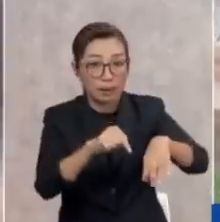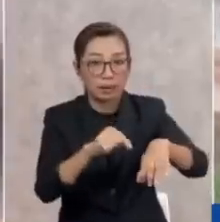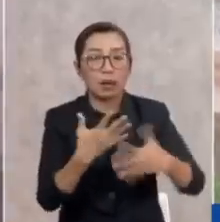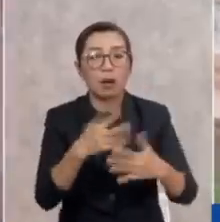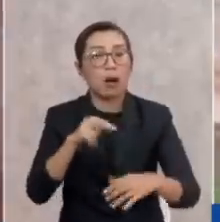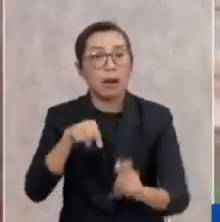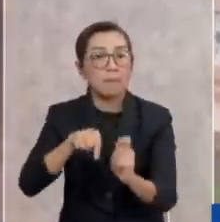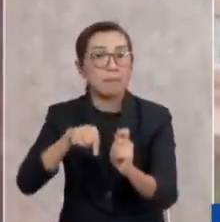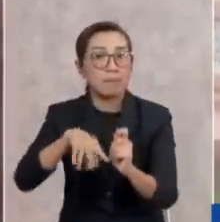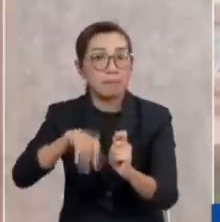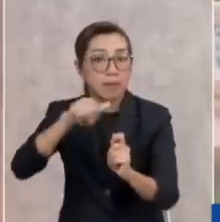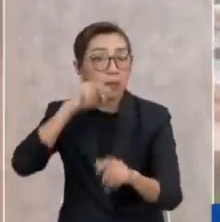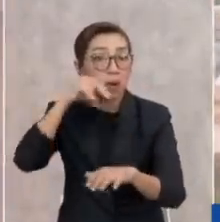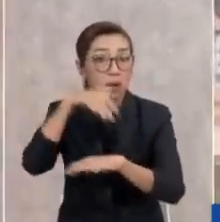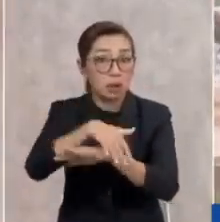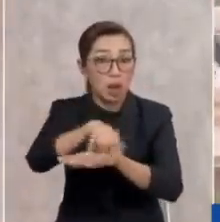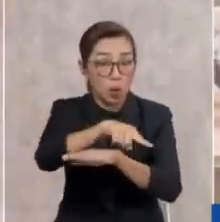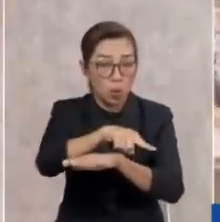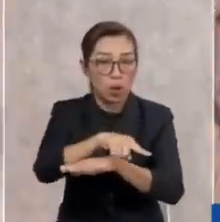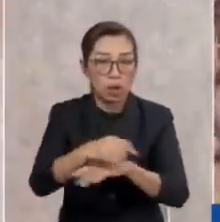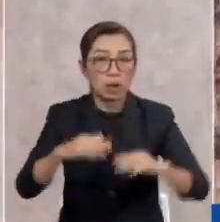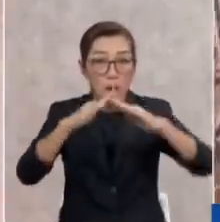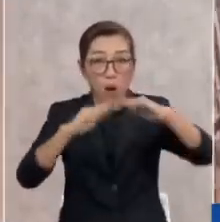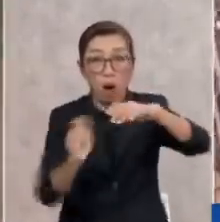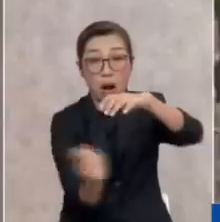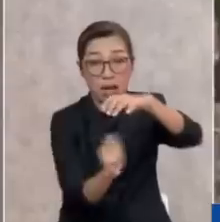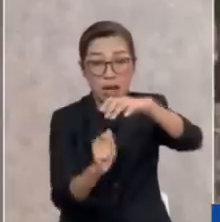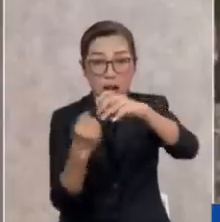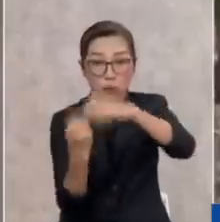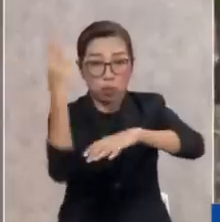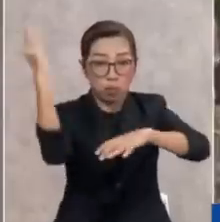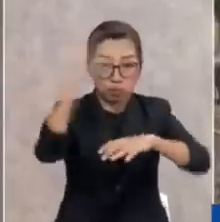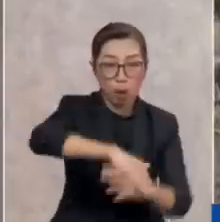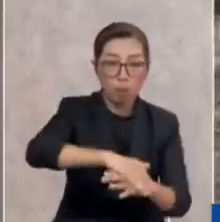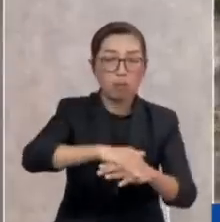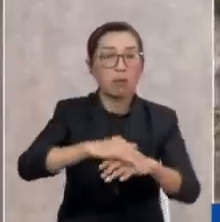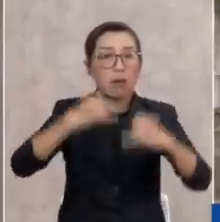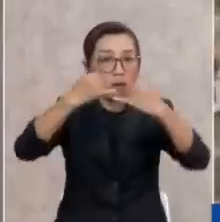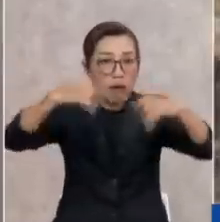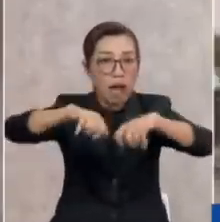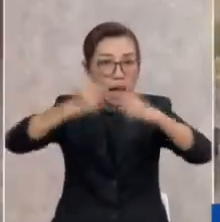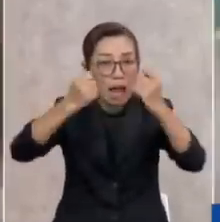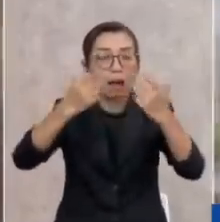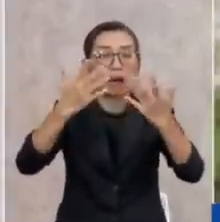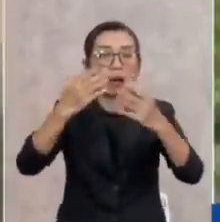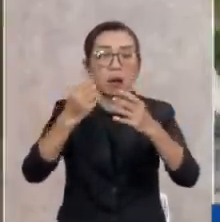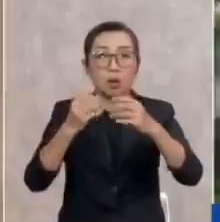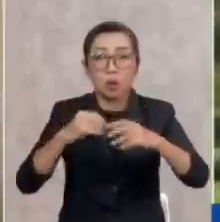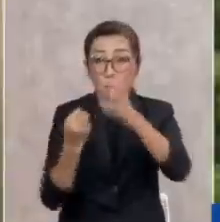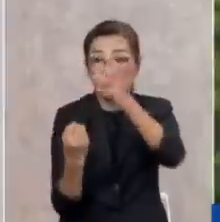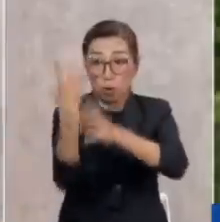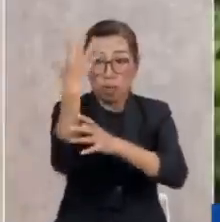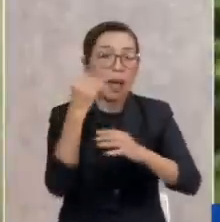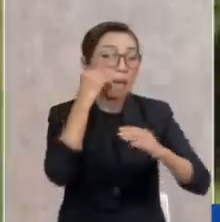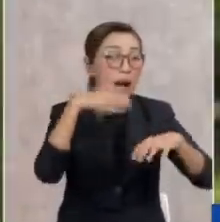นายกพายุพัดเสาไฟฟ้าล้มทับหอระฆังแล้วก็สายไฟฟ้าต้นไม้เนี่ยหักต้นโพใหญ่ล้มทับบ้านเรือนประ